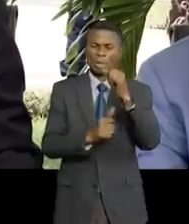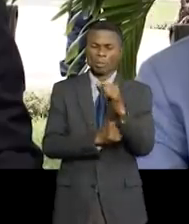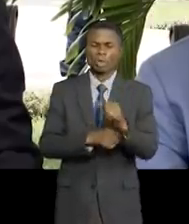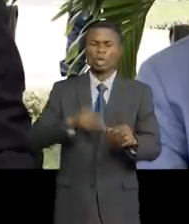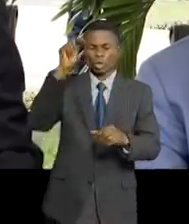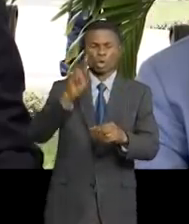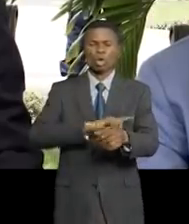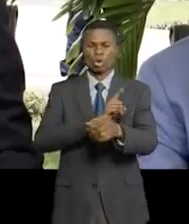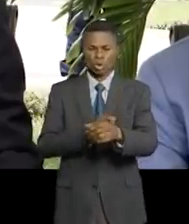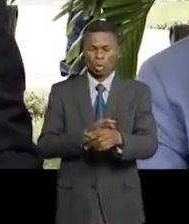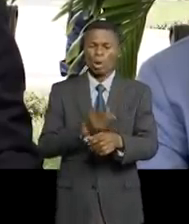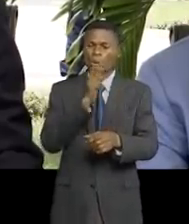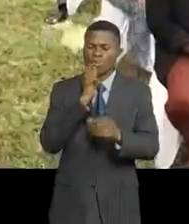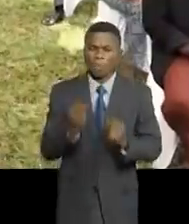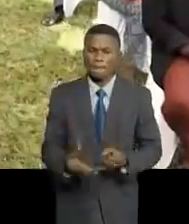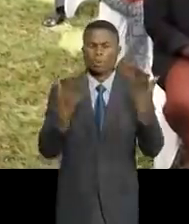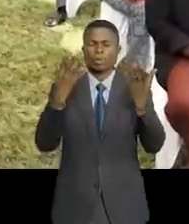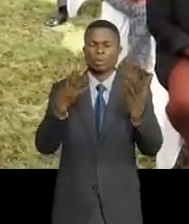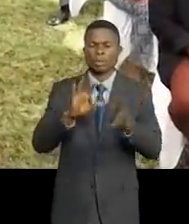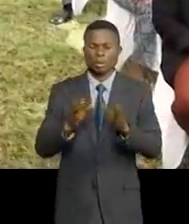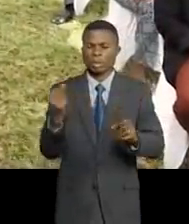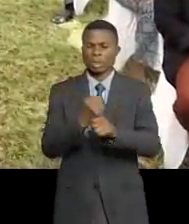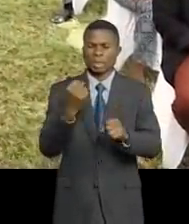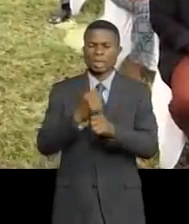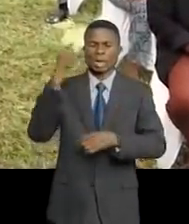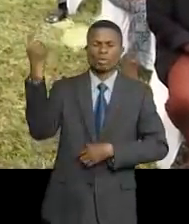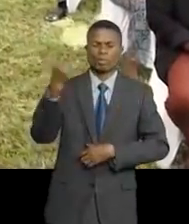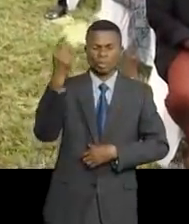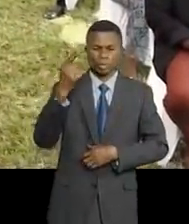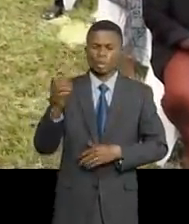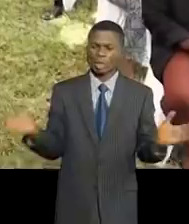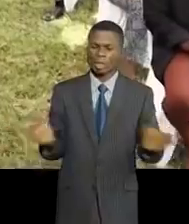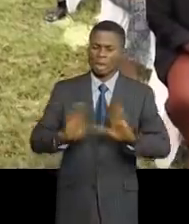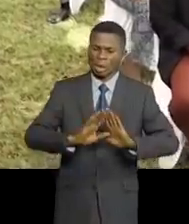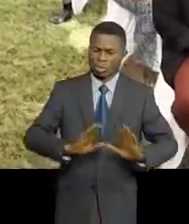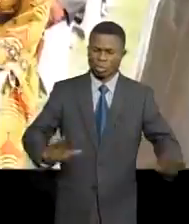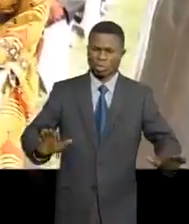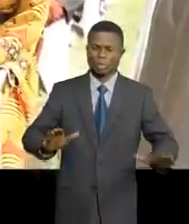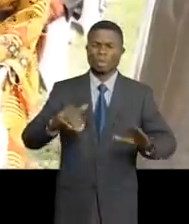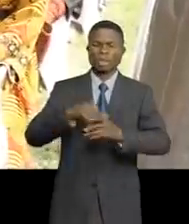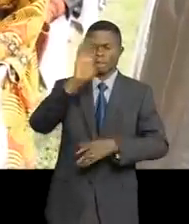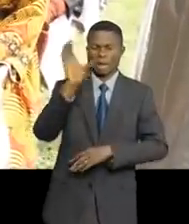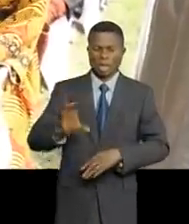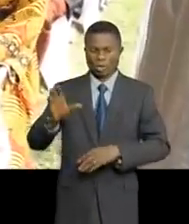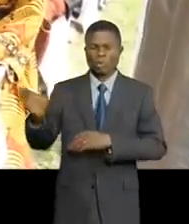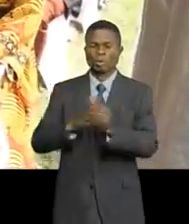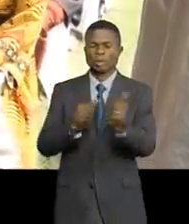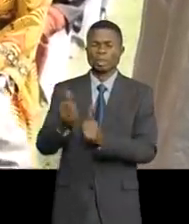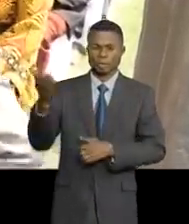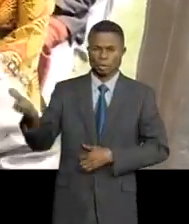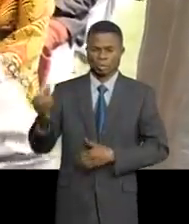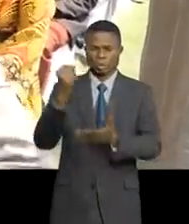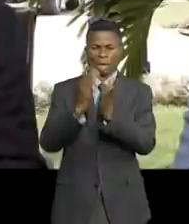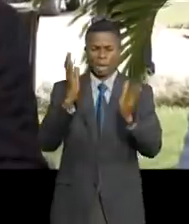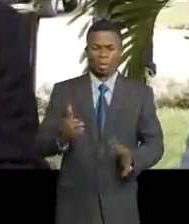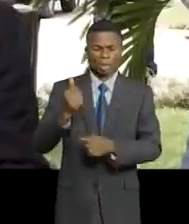Nyiragongo. Ces fonds seront destinés à une aide immédiate en eau, assainissement et hygiène dans des communes affectées, a signifié son